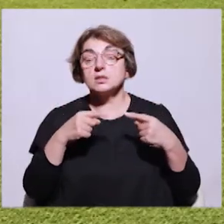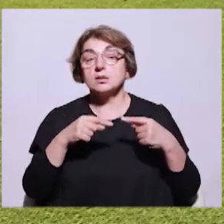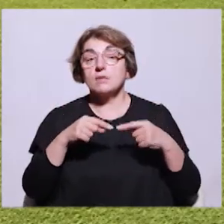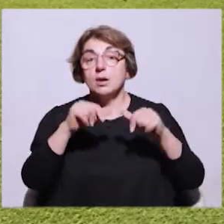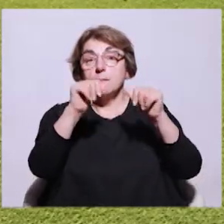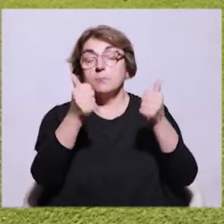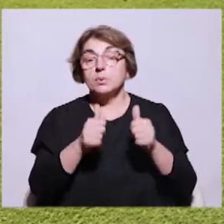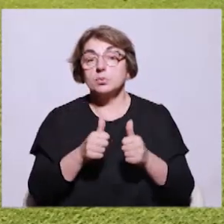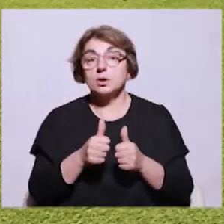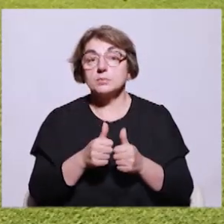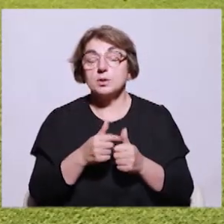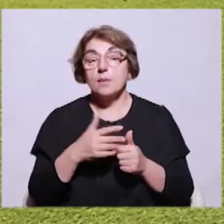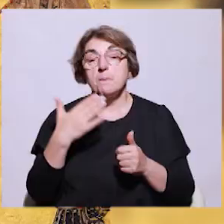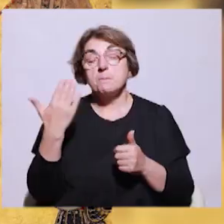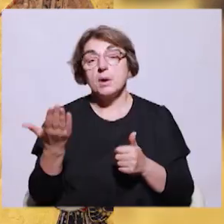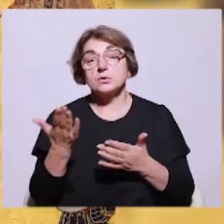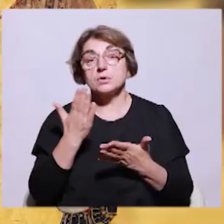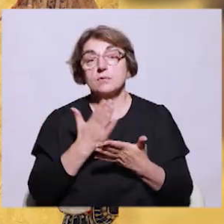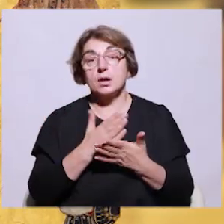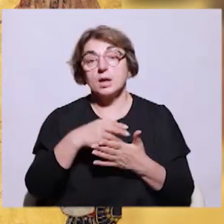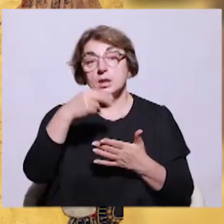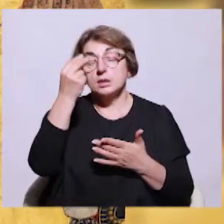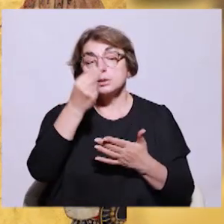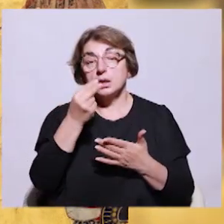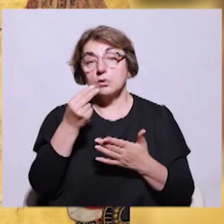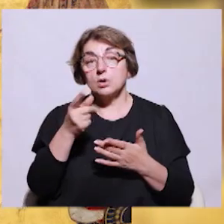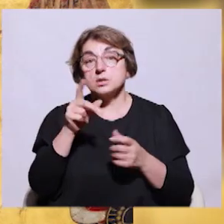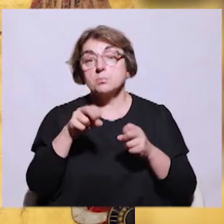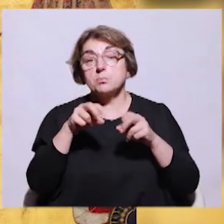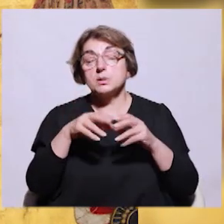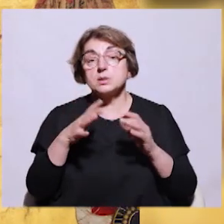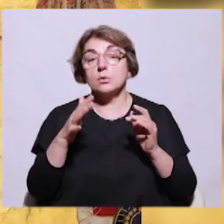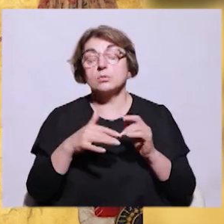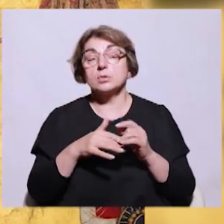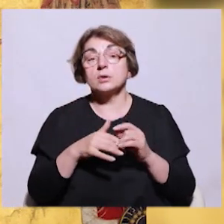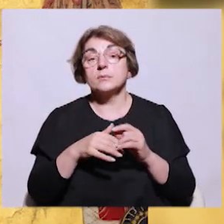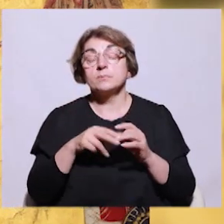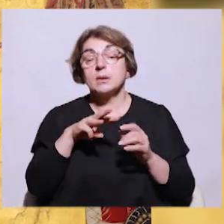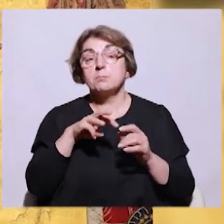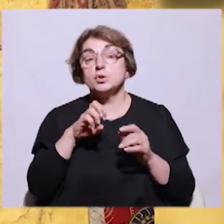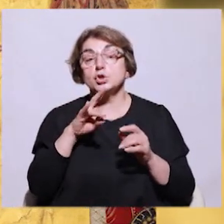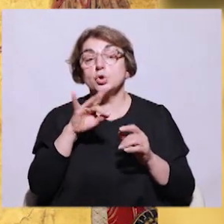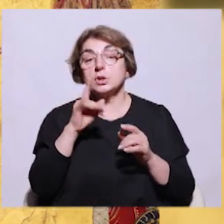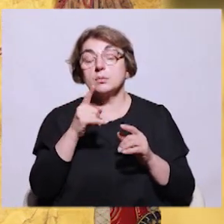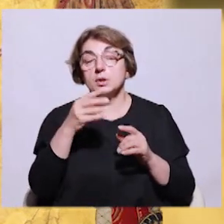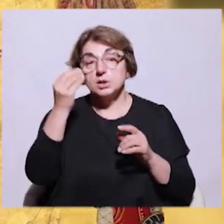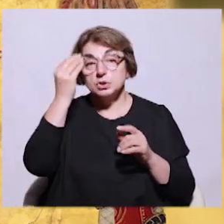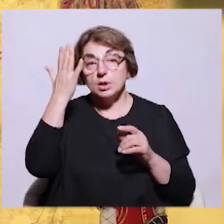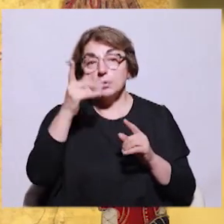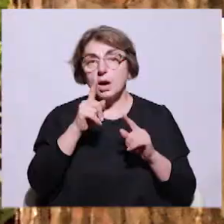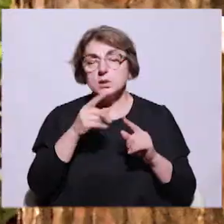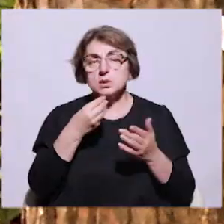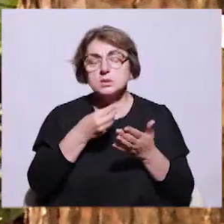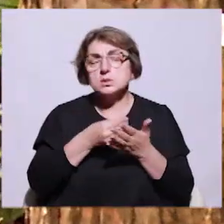ყურადღება მიაქციოთ, მარჯვნივ არიან დახატული მისიონერები. მიუხედავად იმისა, რომ იაპონელებისთვის